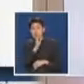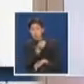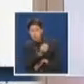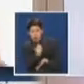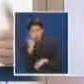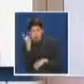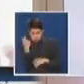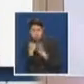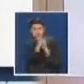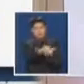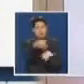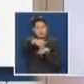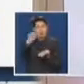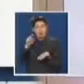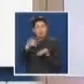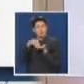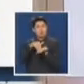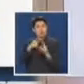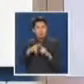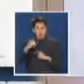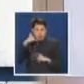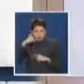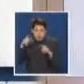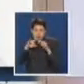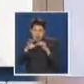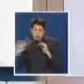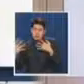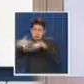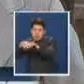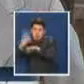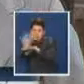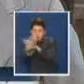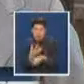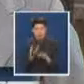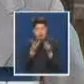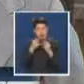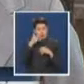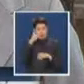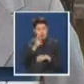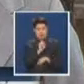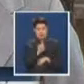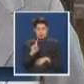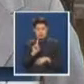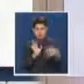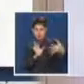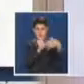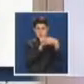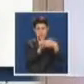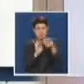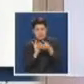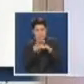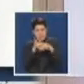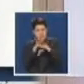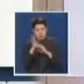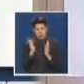ายงานข่าวนะครับซึ่งเราประสานไปที่สถานีโทรทัศน์เครือข่ายวิทยุมีการโทรศัพท์เข้ามาที่หมายเลข111แล้วตอนนี้เราเชื่อมโยงเครือข่ายอินเทอร์เน็ตซึ่งก็